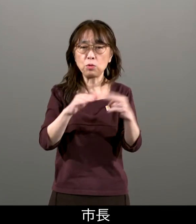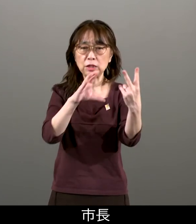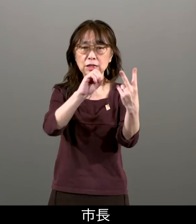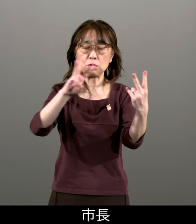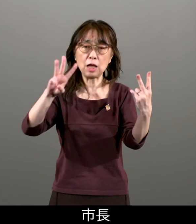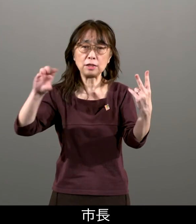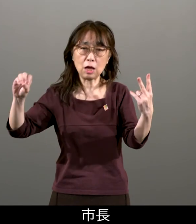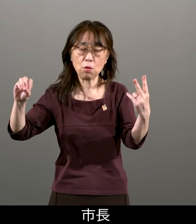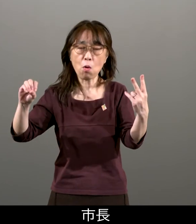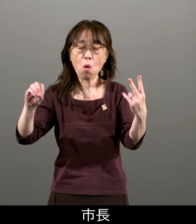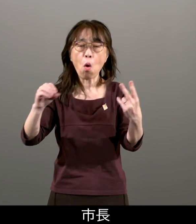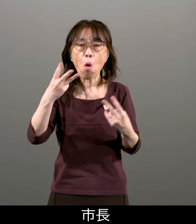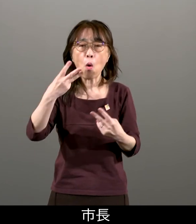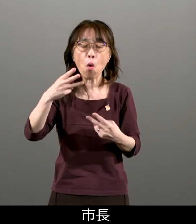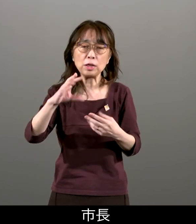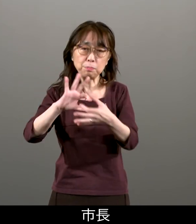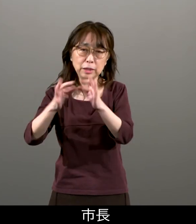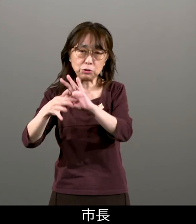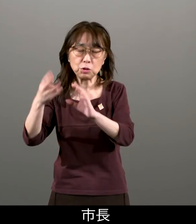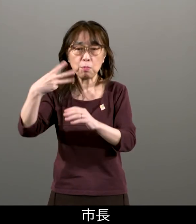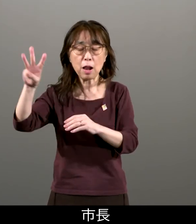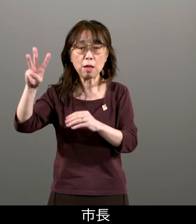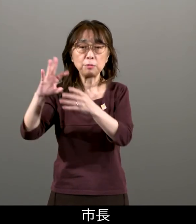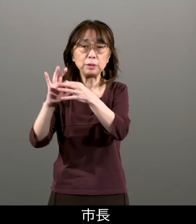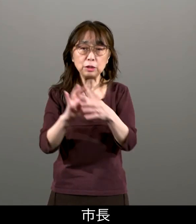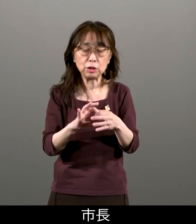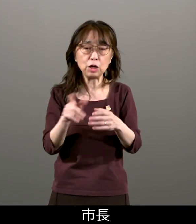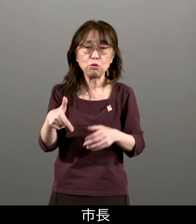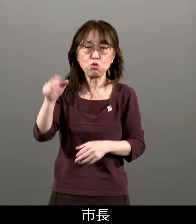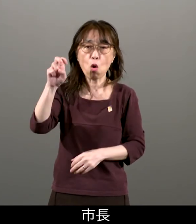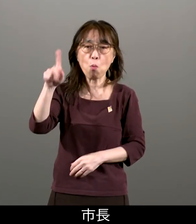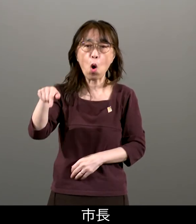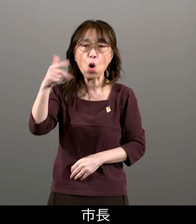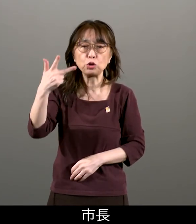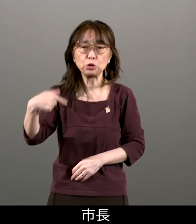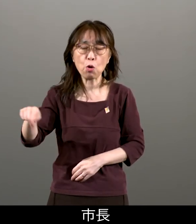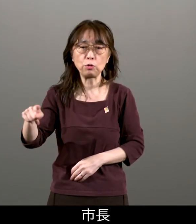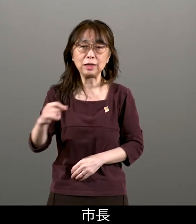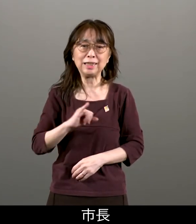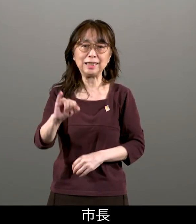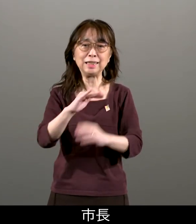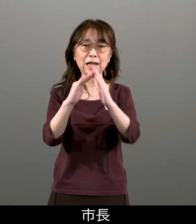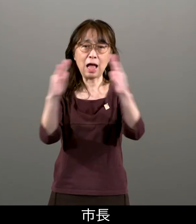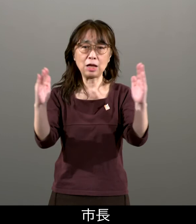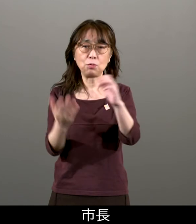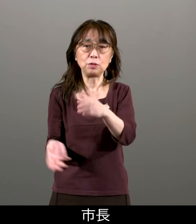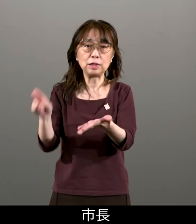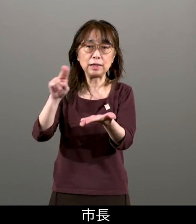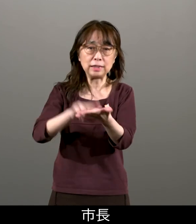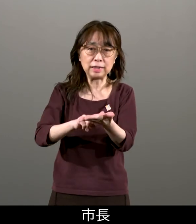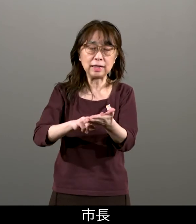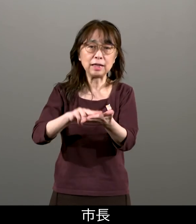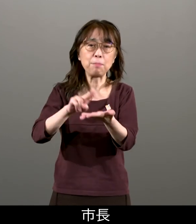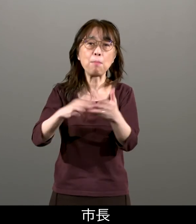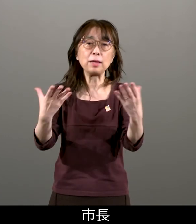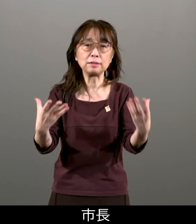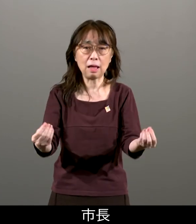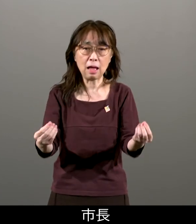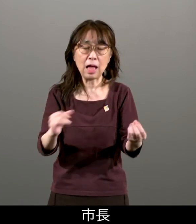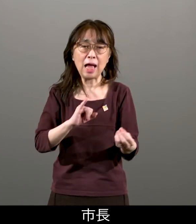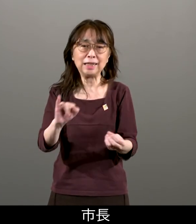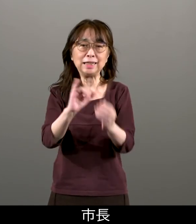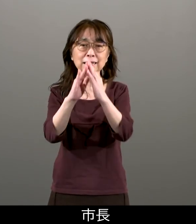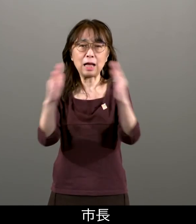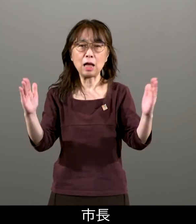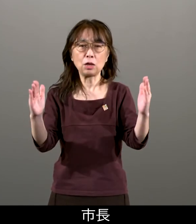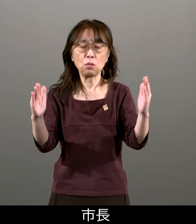ック・パラリンピックプロモーション委員会を設置をすることといたしました。この委員会は招